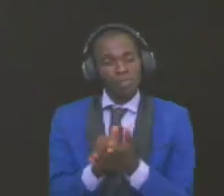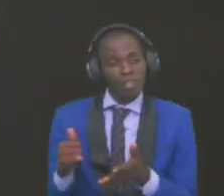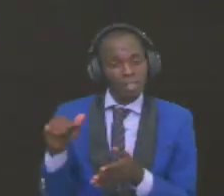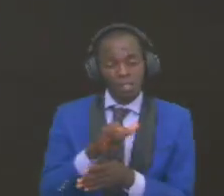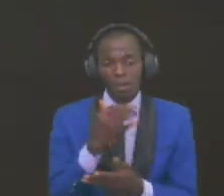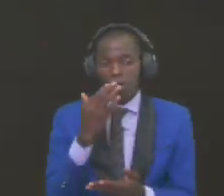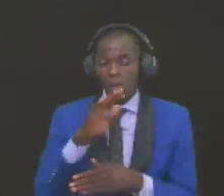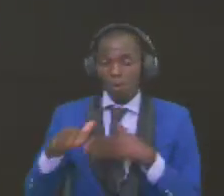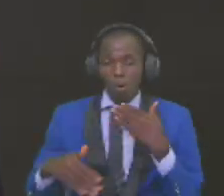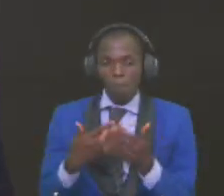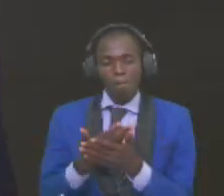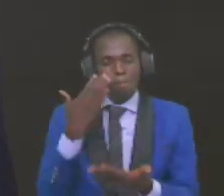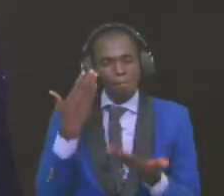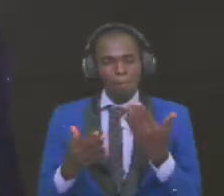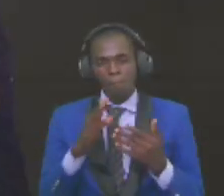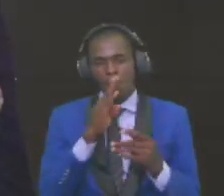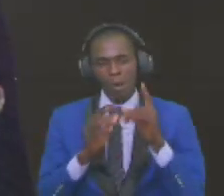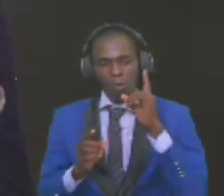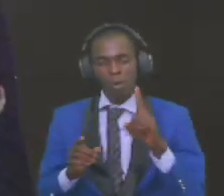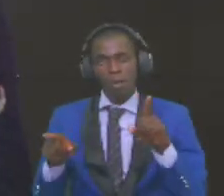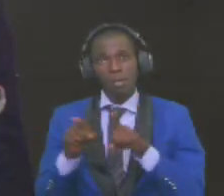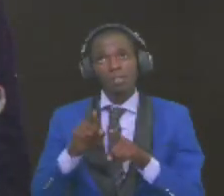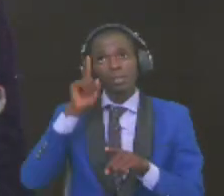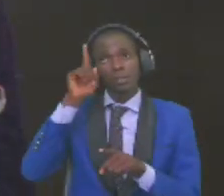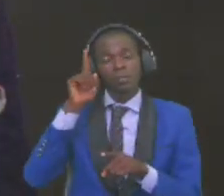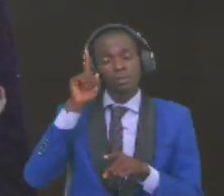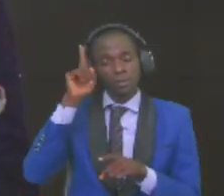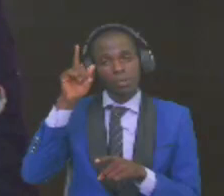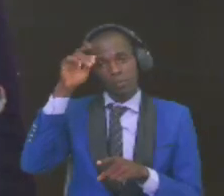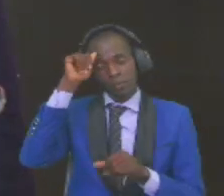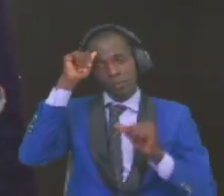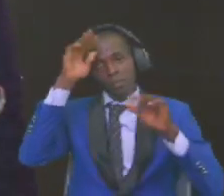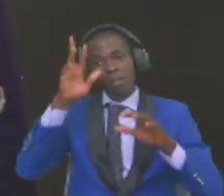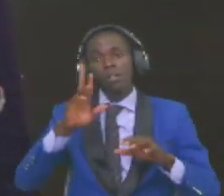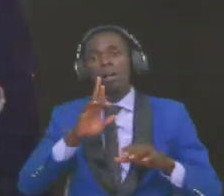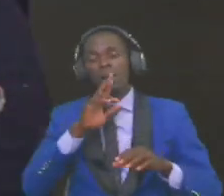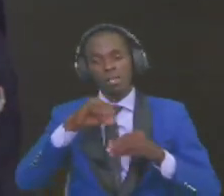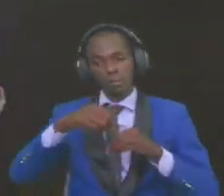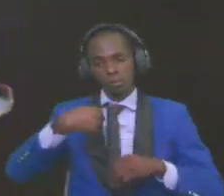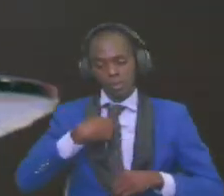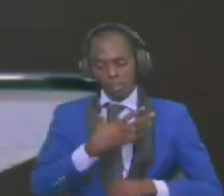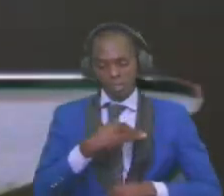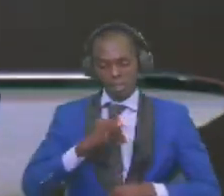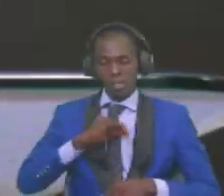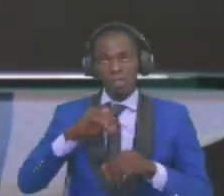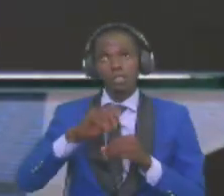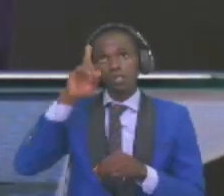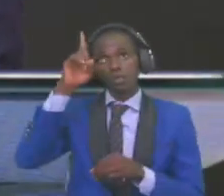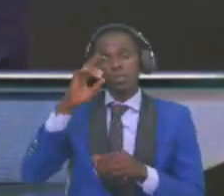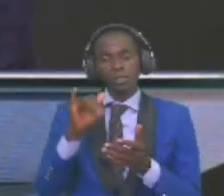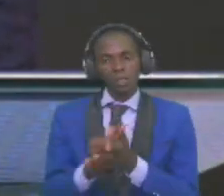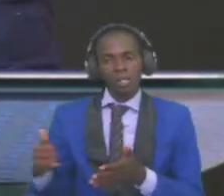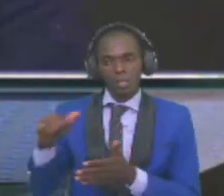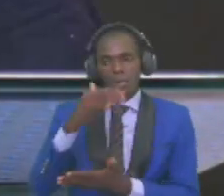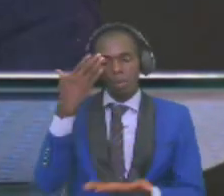la vérité afin qu'ils soient un comme toi père tu es en moi et moi en toi